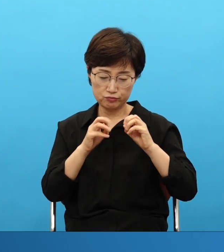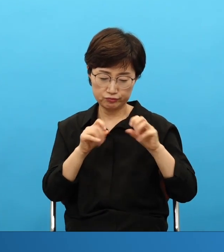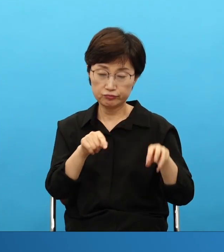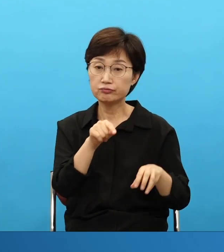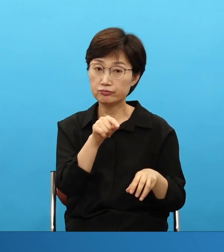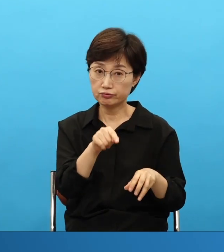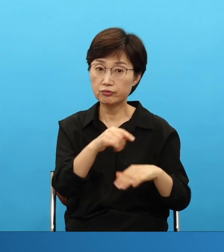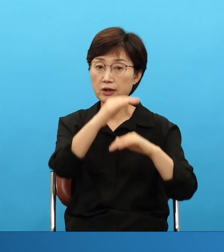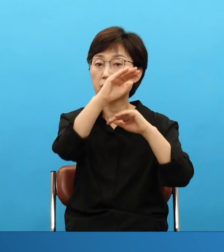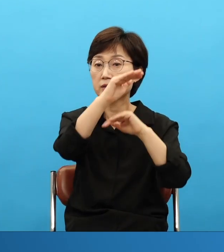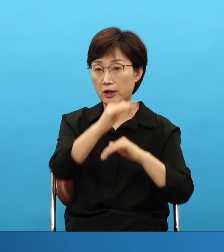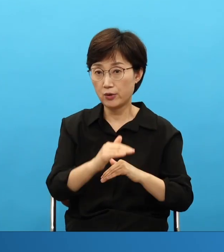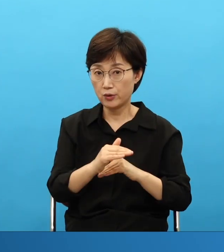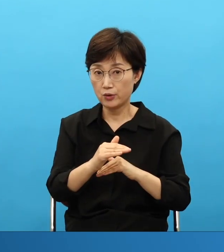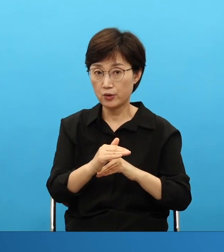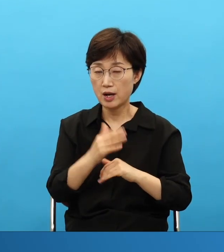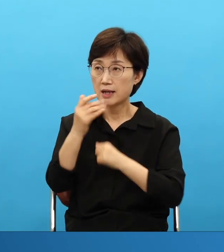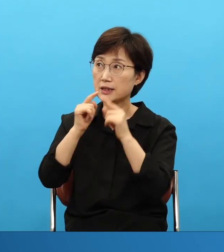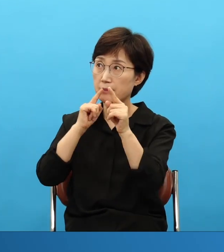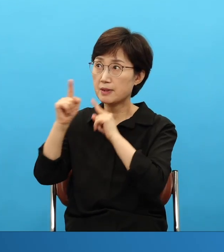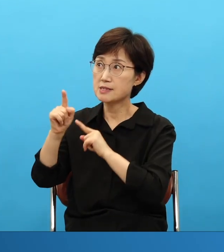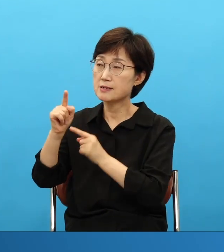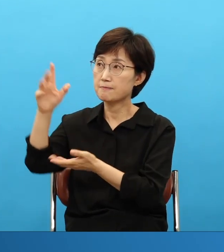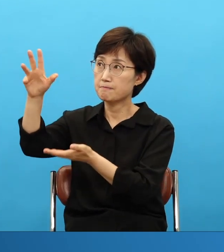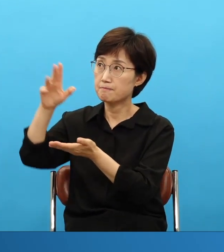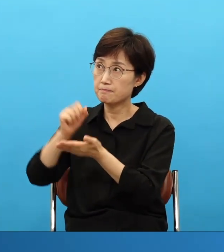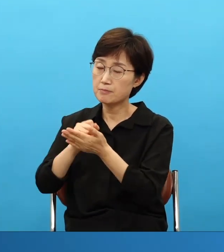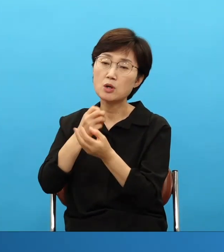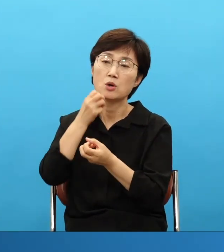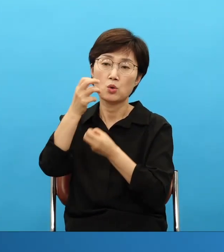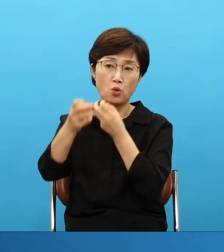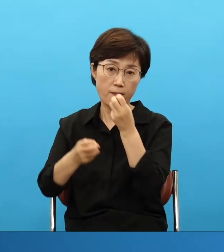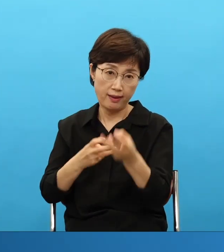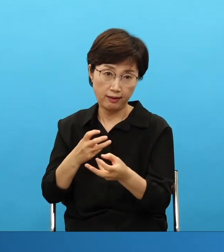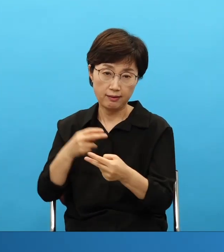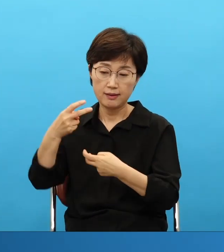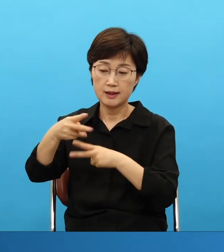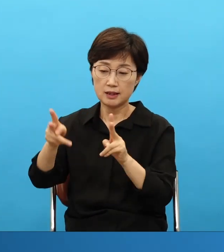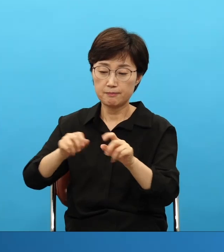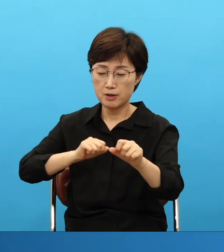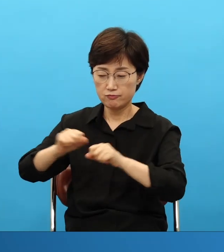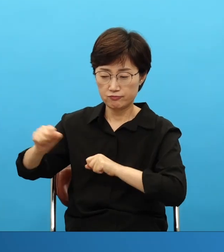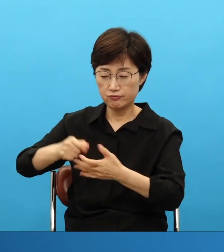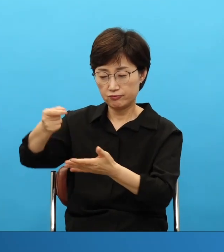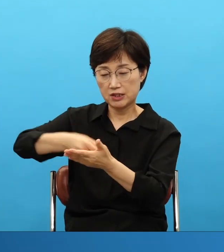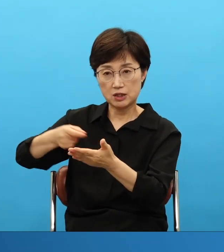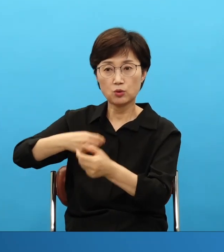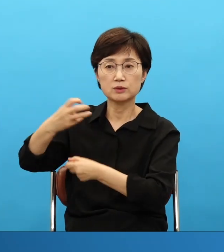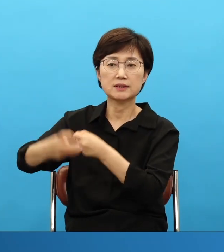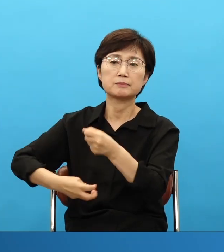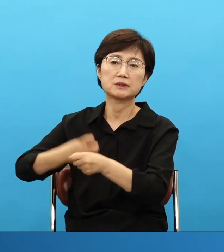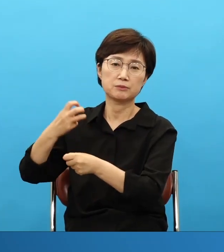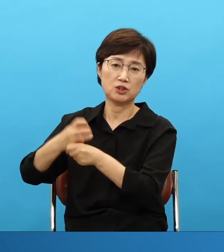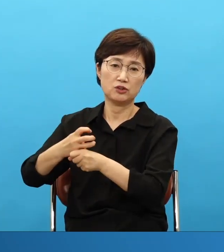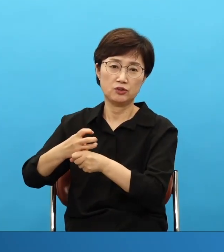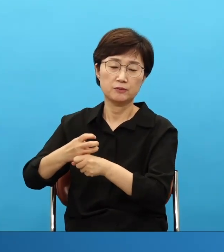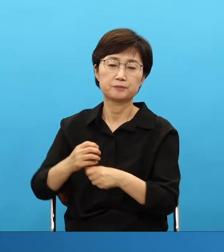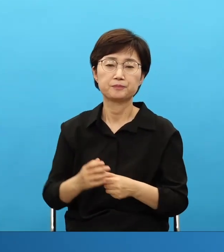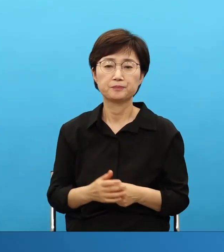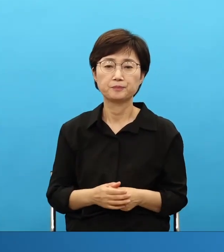주신 말씀과 고백 30년 다락방 전도 운동의 기록 등 세 가지 파트로